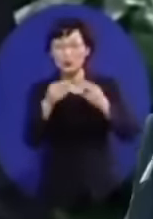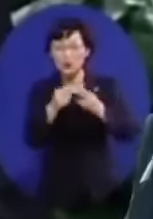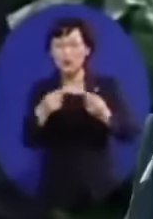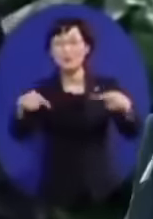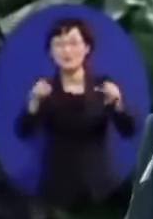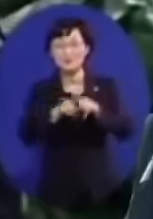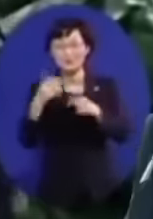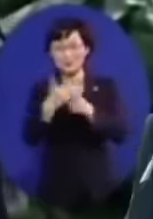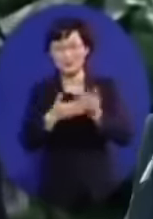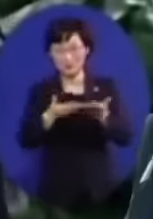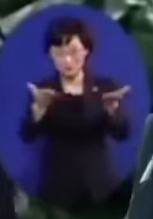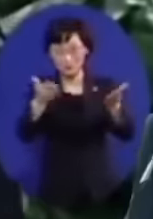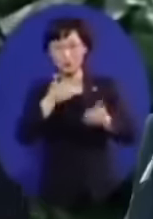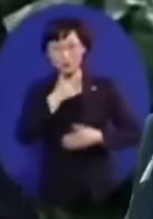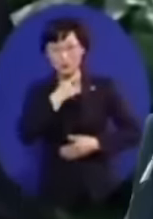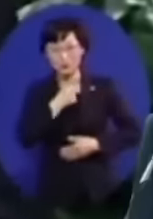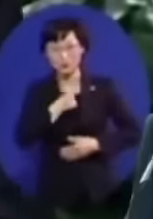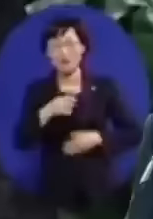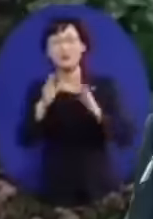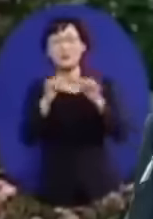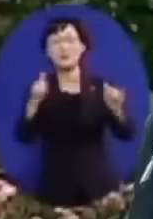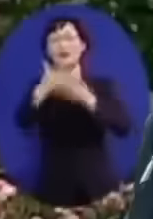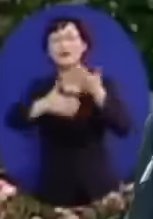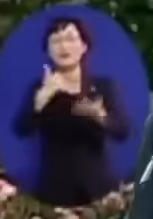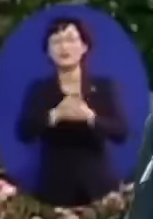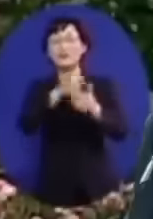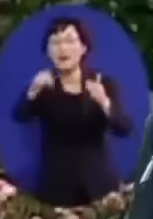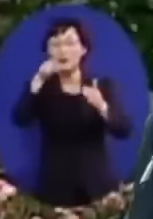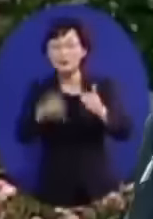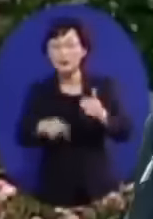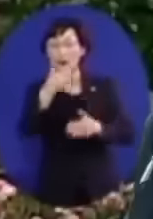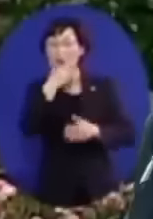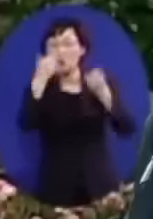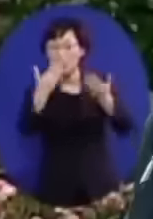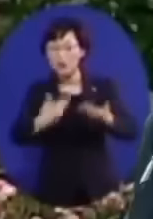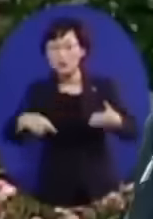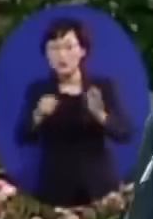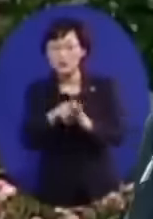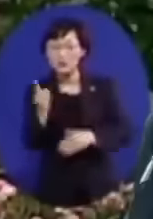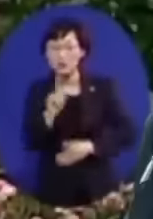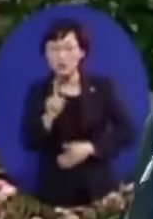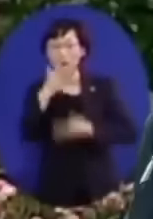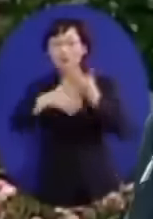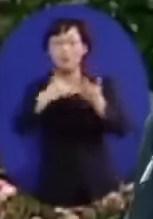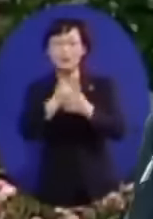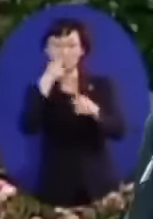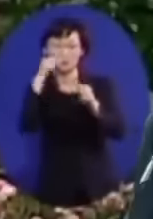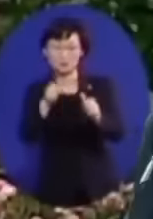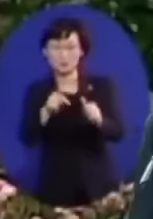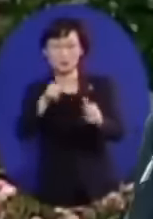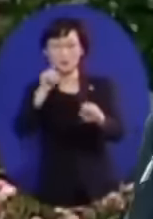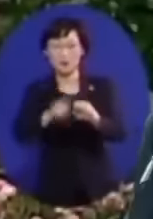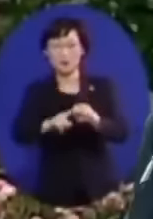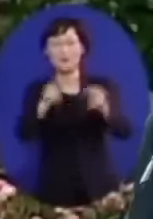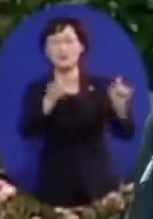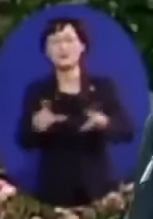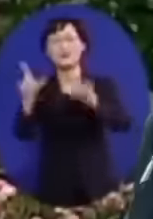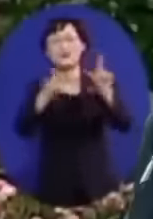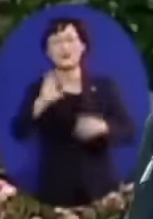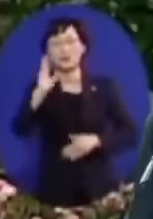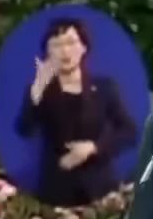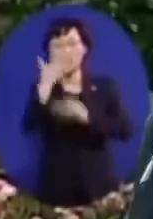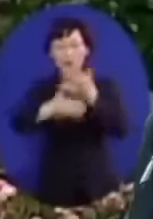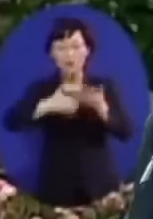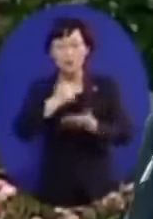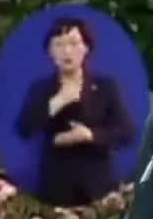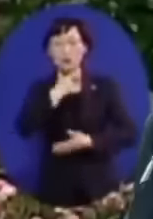합니다. 인간이 하나님 안에서 복을 받기 위해서는 하나님이 지시하는 삶을 살아야 하는 것입니다. 하나님이